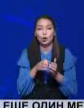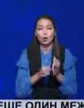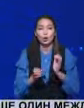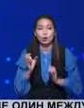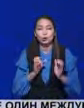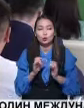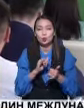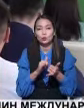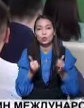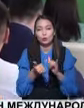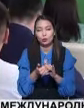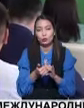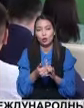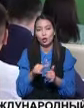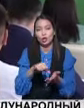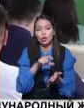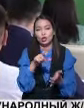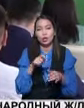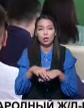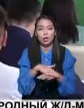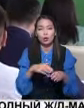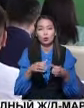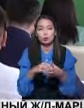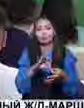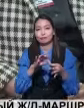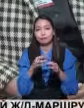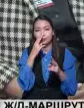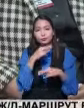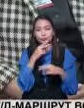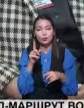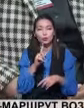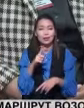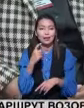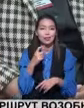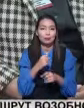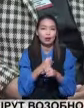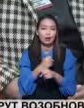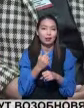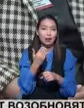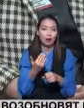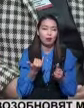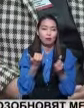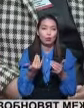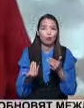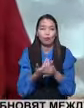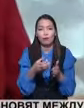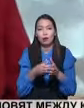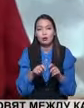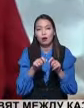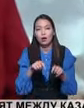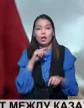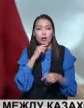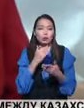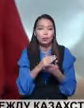студентами вузов Усть-Каменогорска. Члены Народного штаба детально остановились на том, что атомная генерация позволит развивать новые секторы экономики. Как